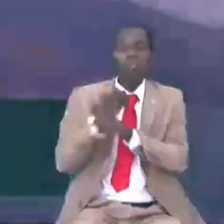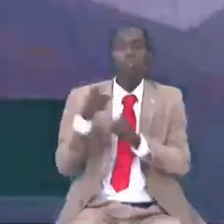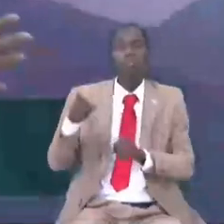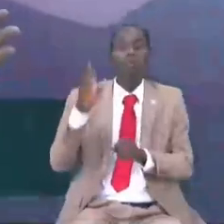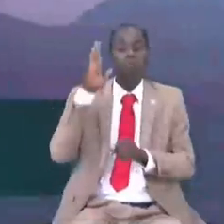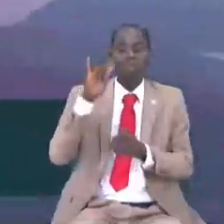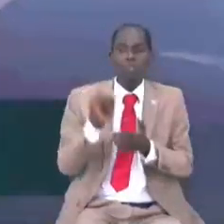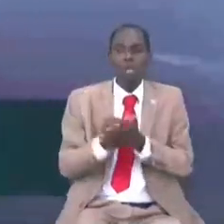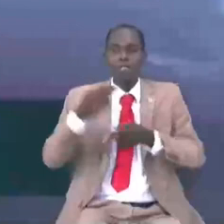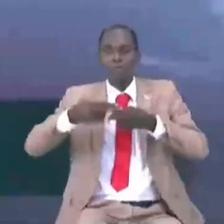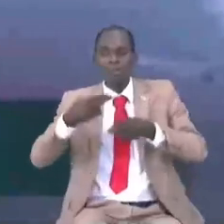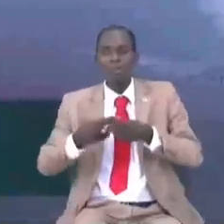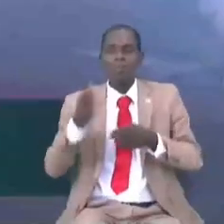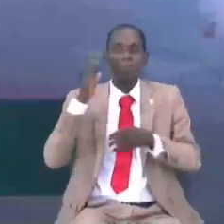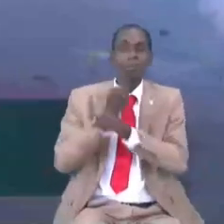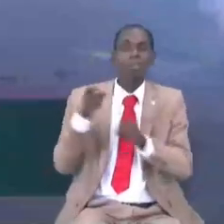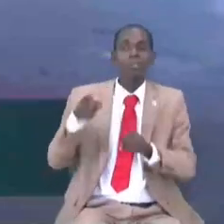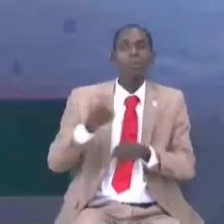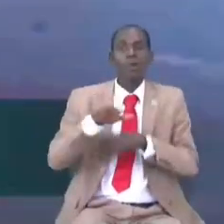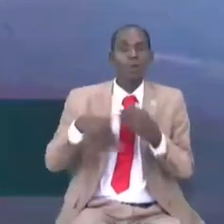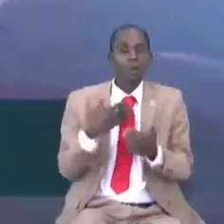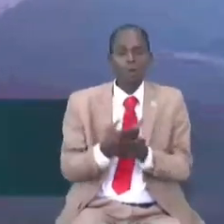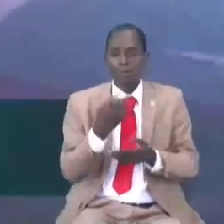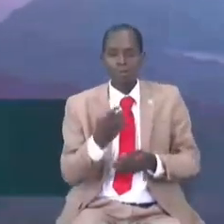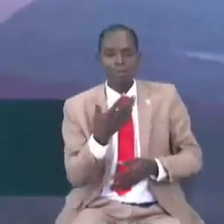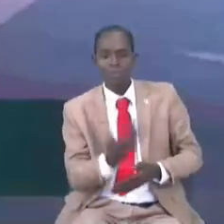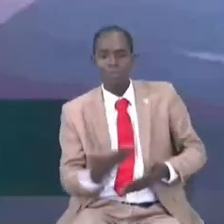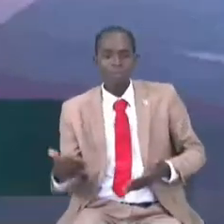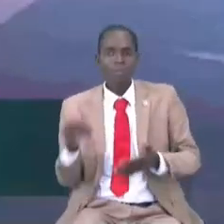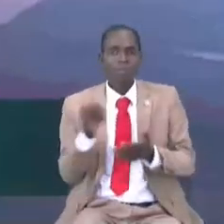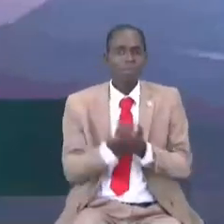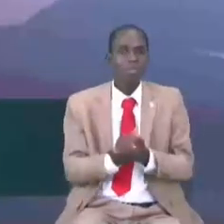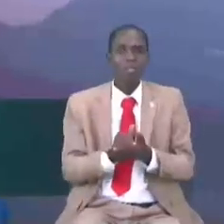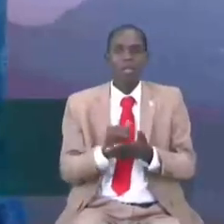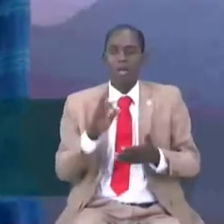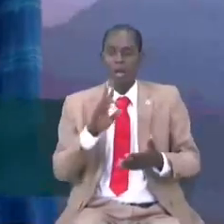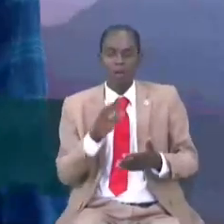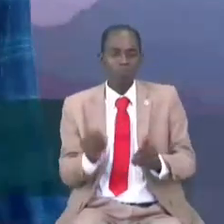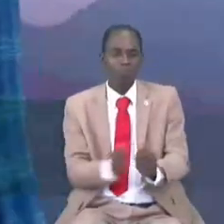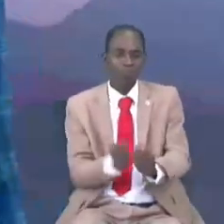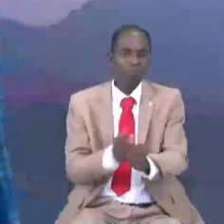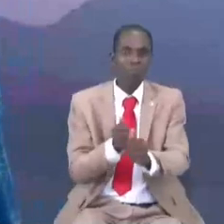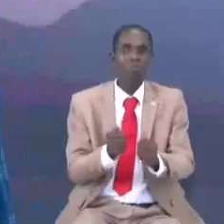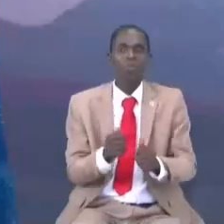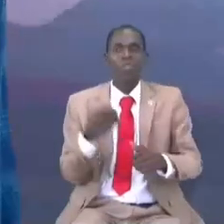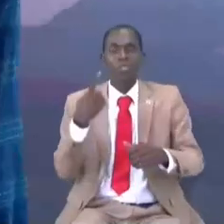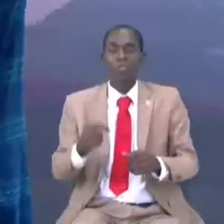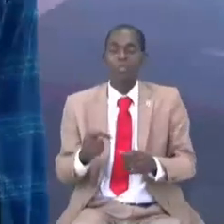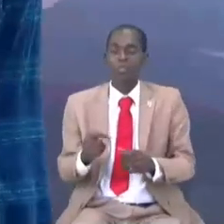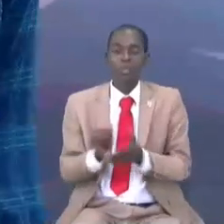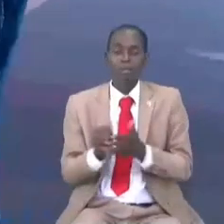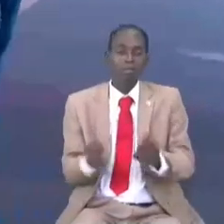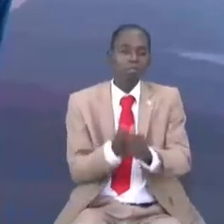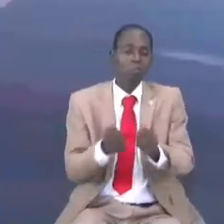Toutes les choses qui accompagnent la position exaltée, tout cela ne pouvait pas le sauver.